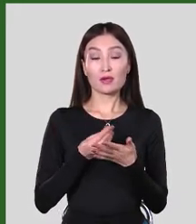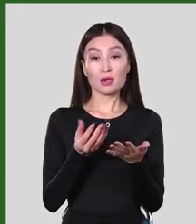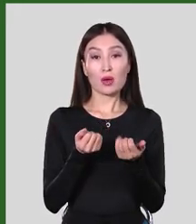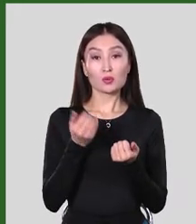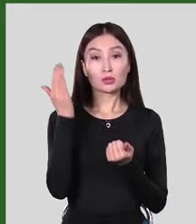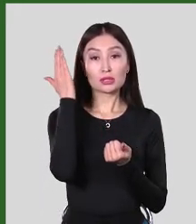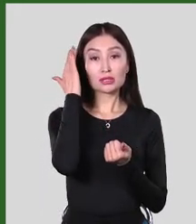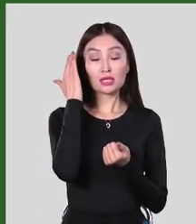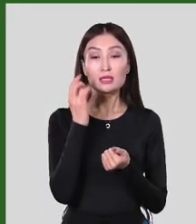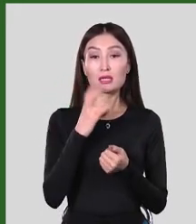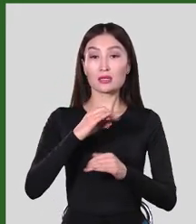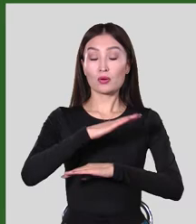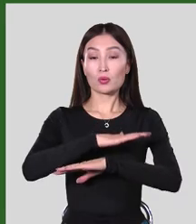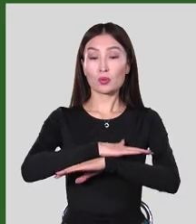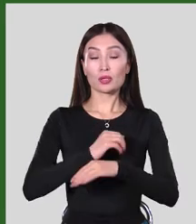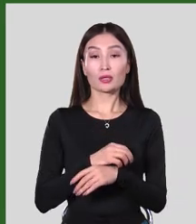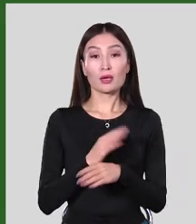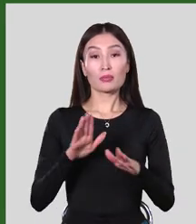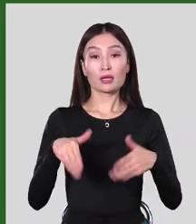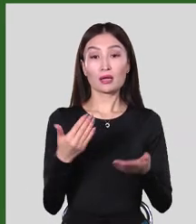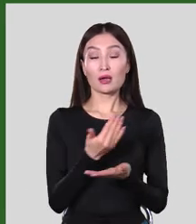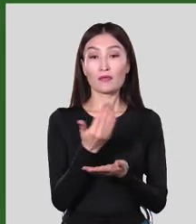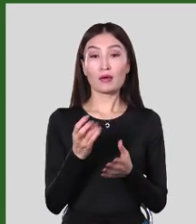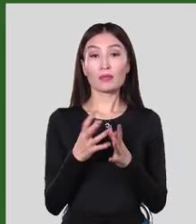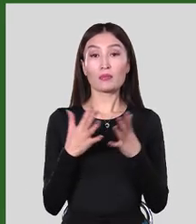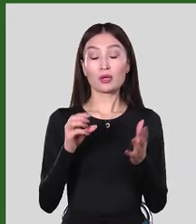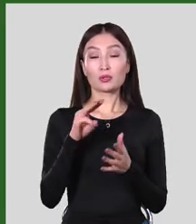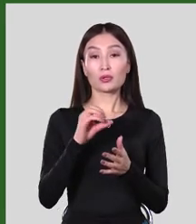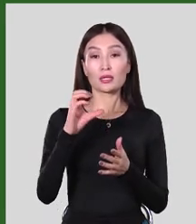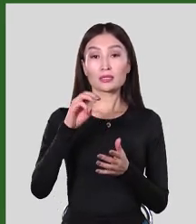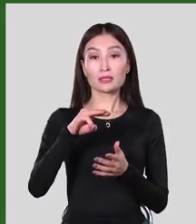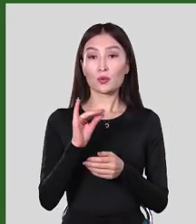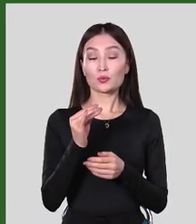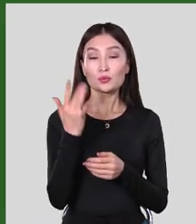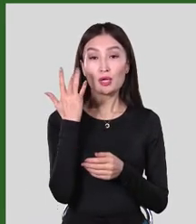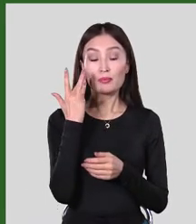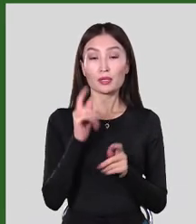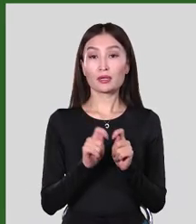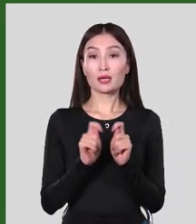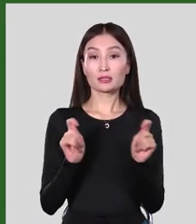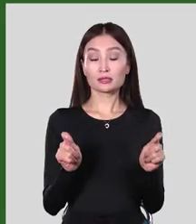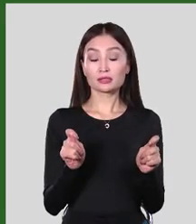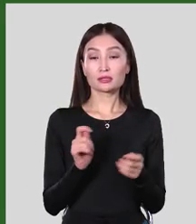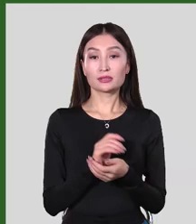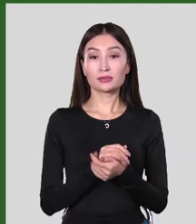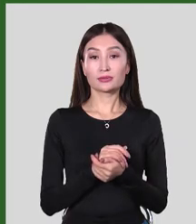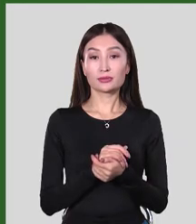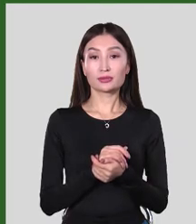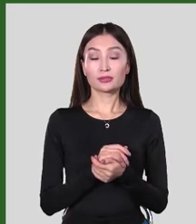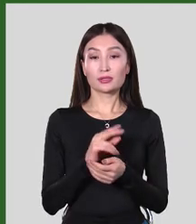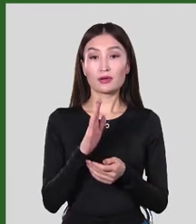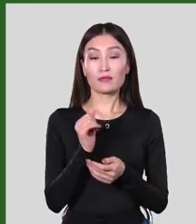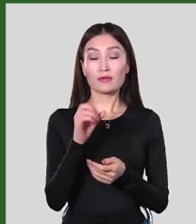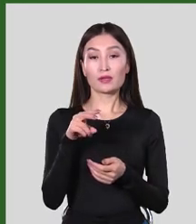полученные знания на уроке. Предлагаю вам небольшой тест. Южную Америку открыл